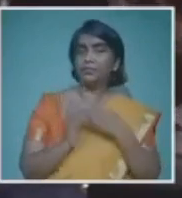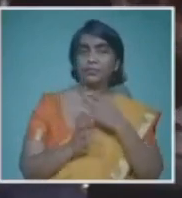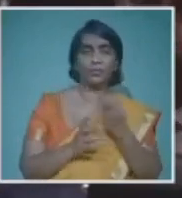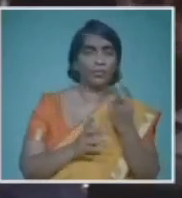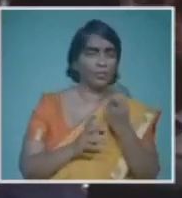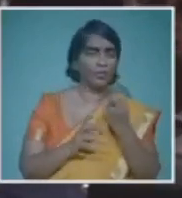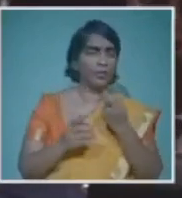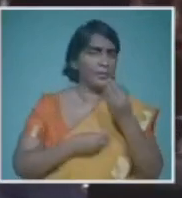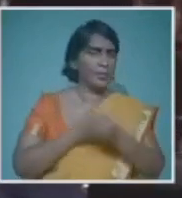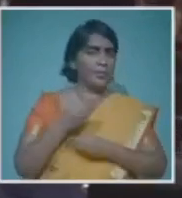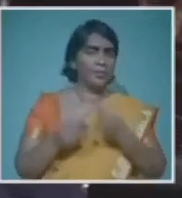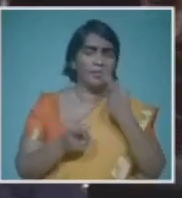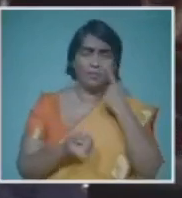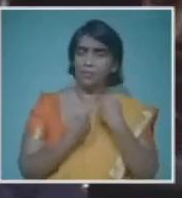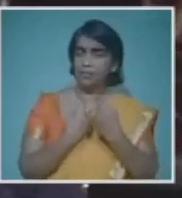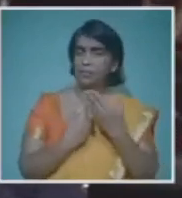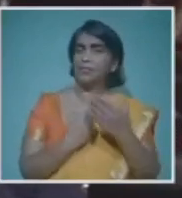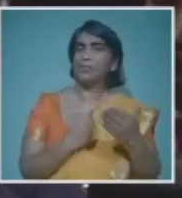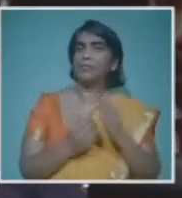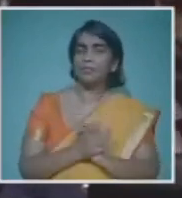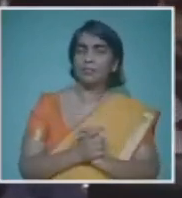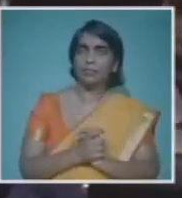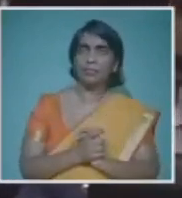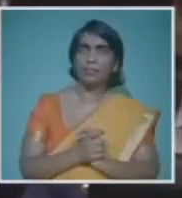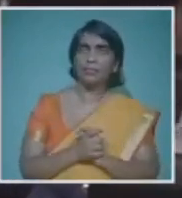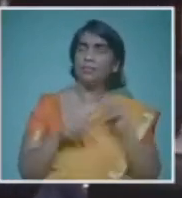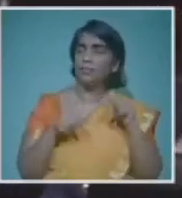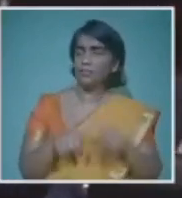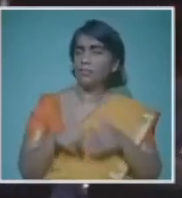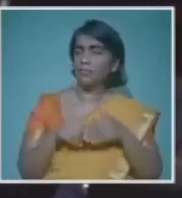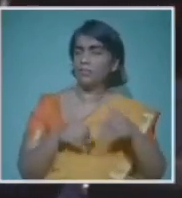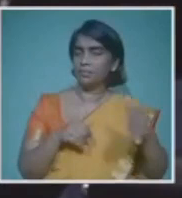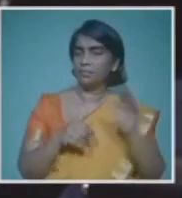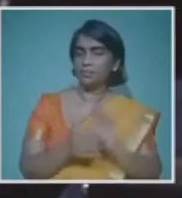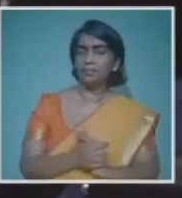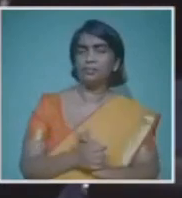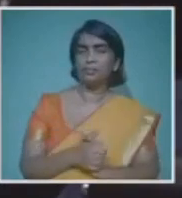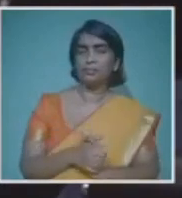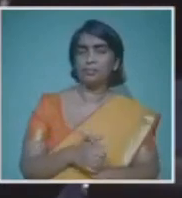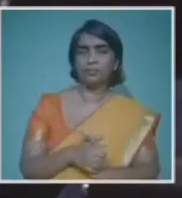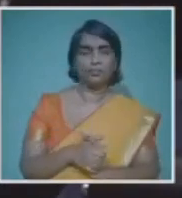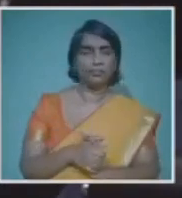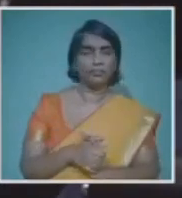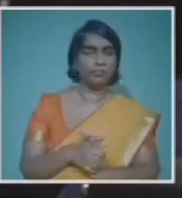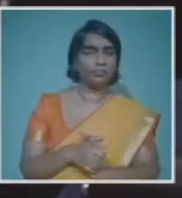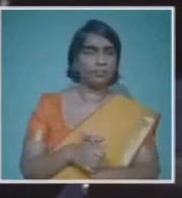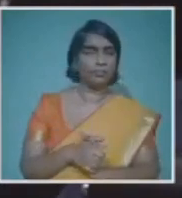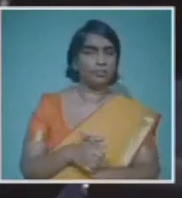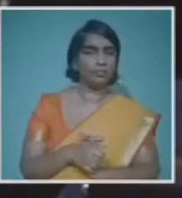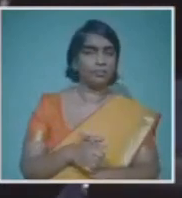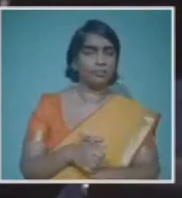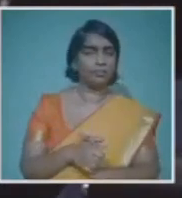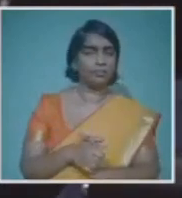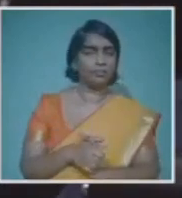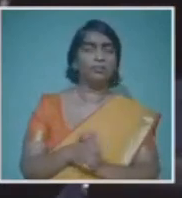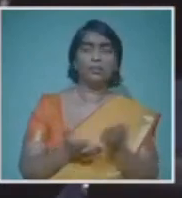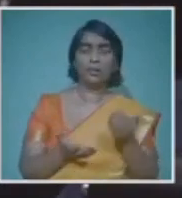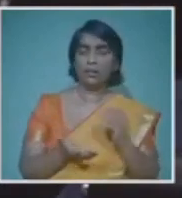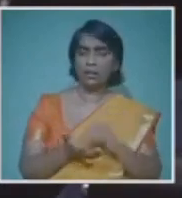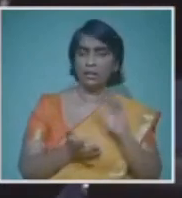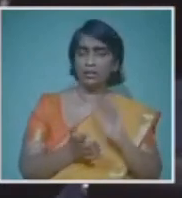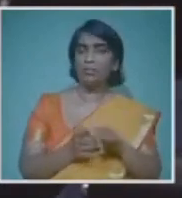මූල්‍ය කණුදෙනු පිළිබඳව හොයන්න. දැන් අද වෙන විට තවත් තියෙනවා